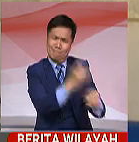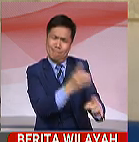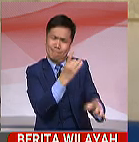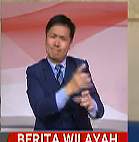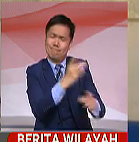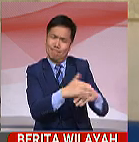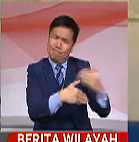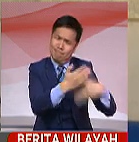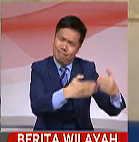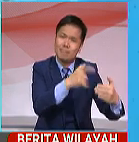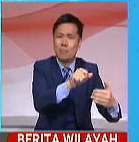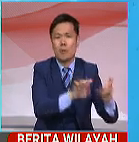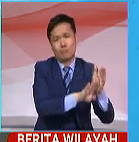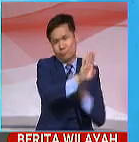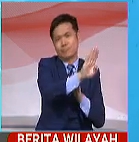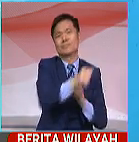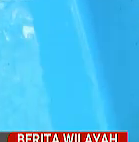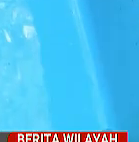RTM.